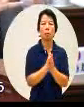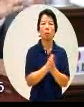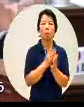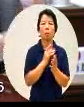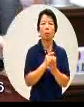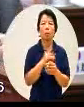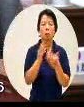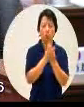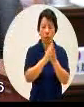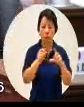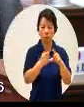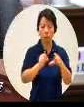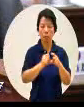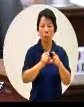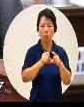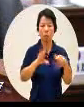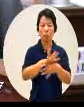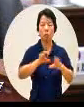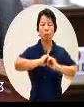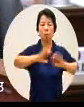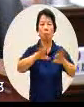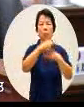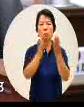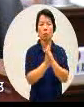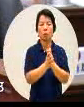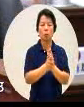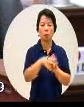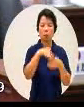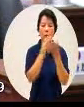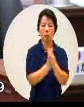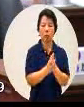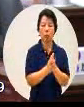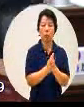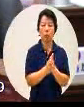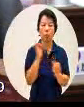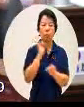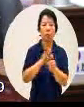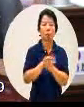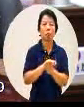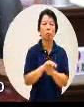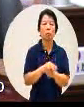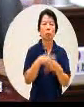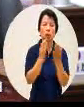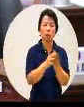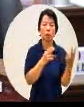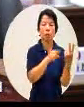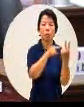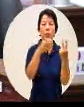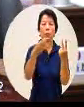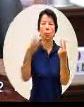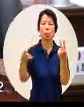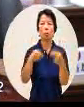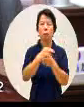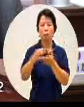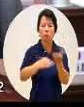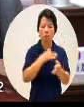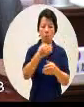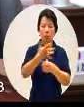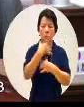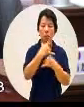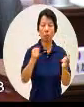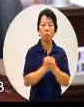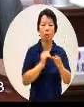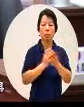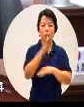長已經發出公文全額補助的太陽光電最少一度電是二點三三結果他賣給我們的是違法的